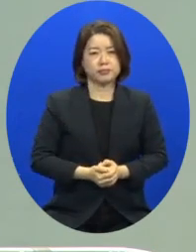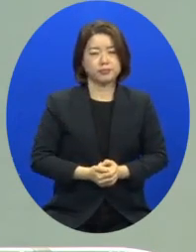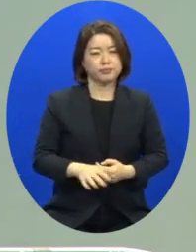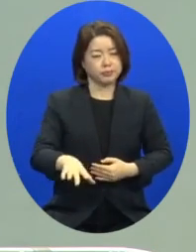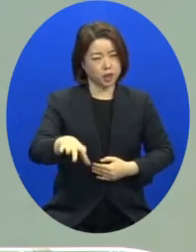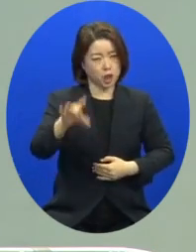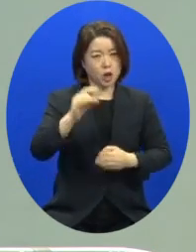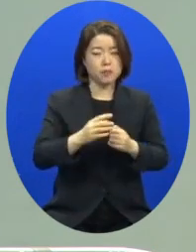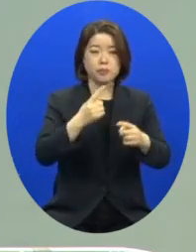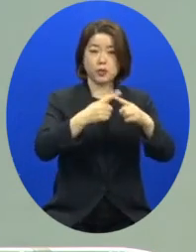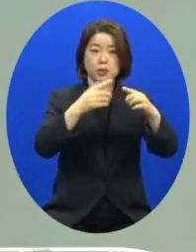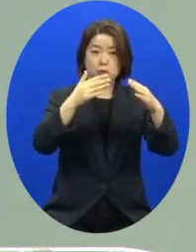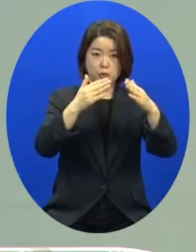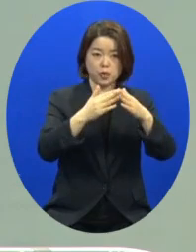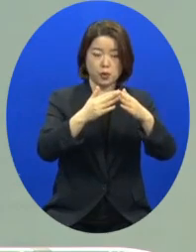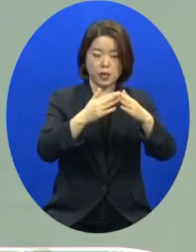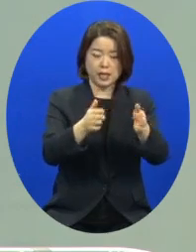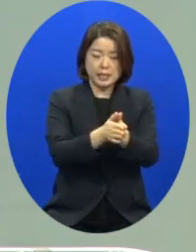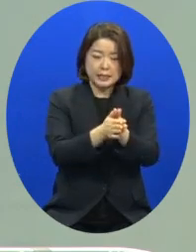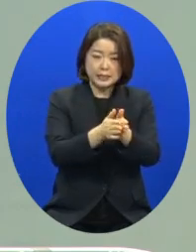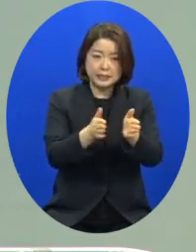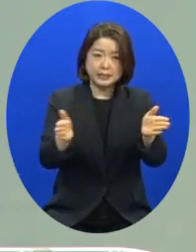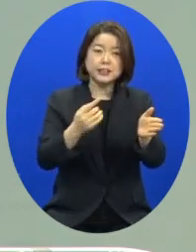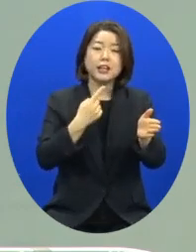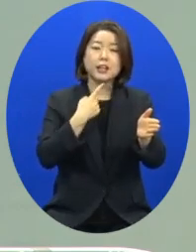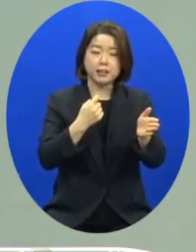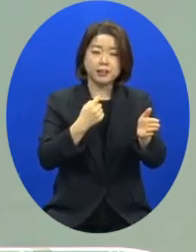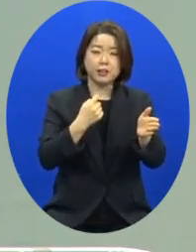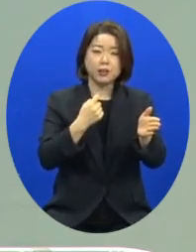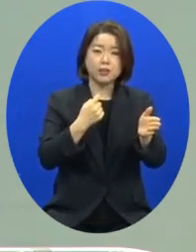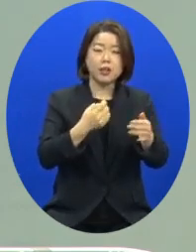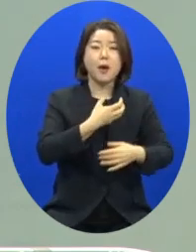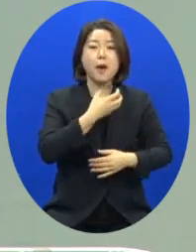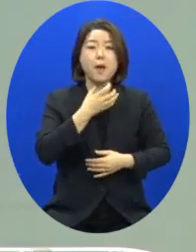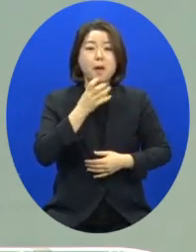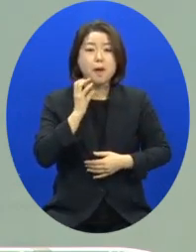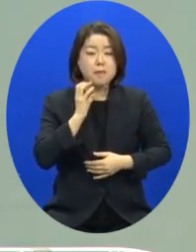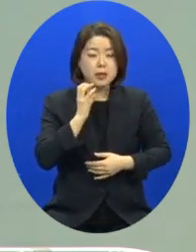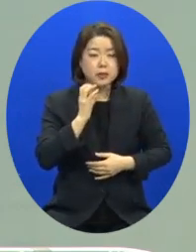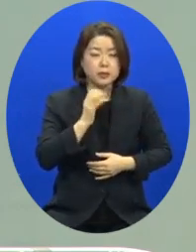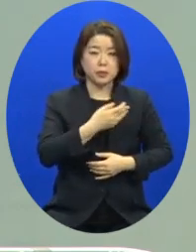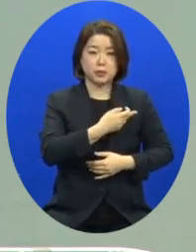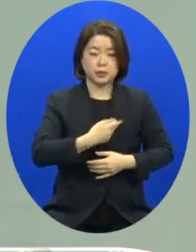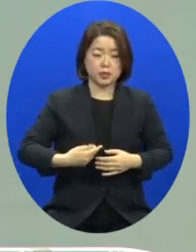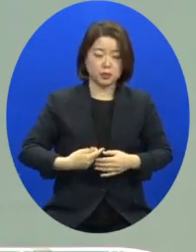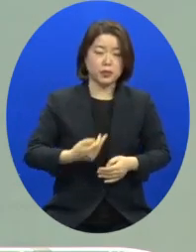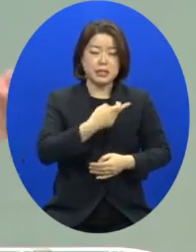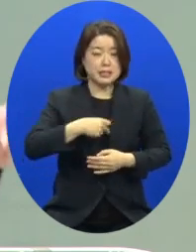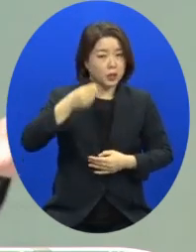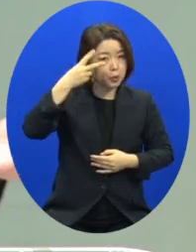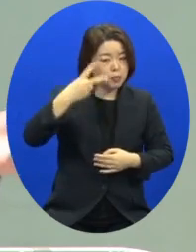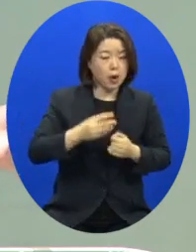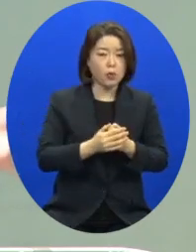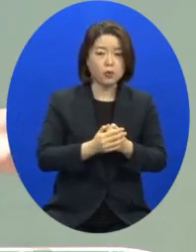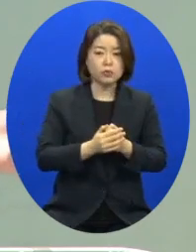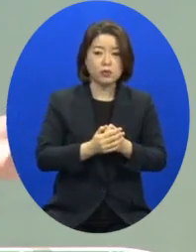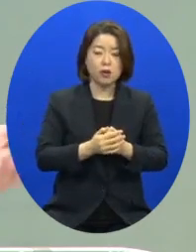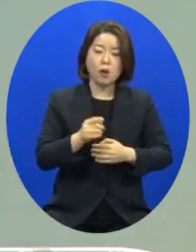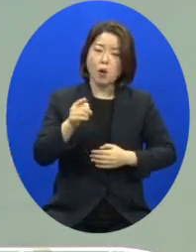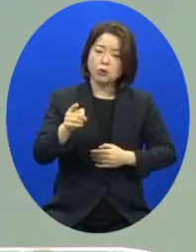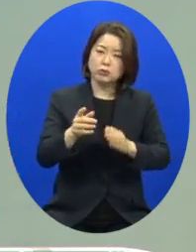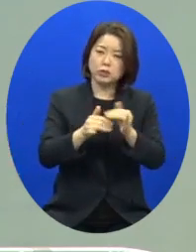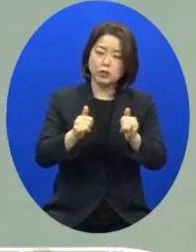처음 교회를 시작했던 베드로 사도, 사도 바울, 그들은 도대체 누구로부터